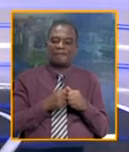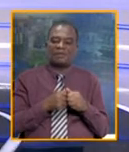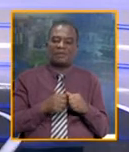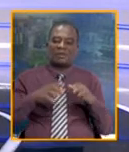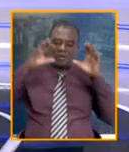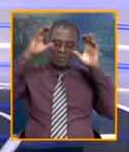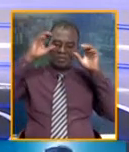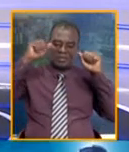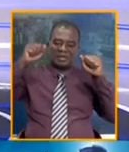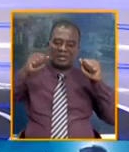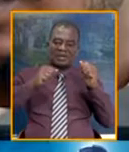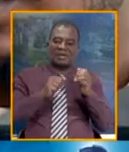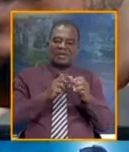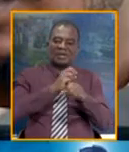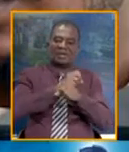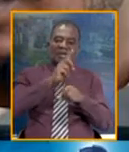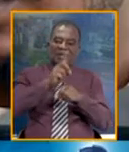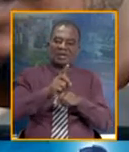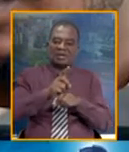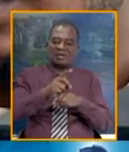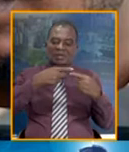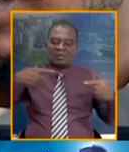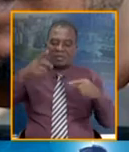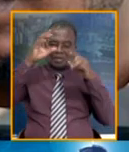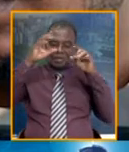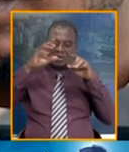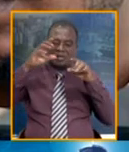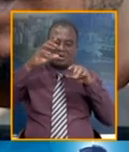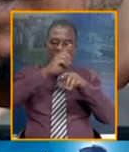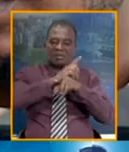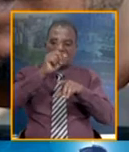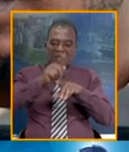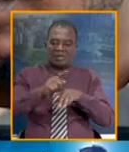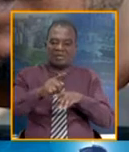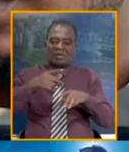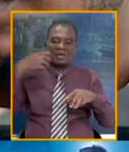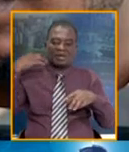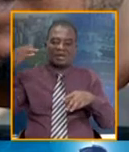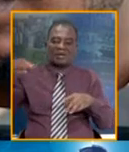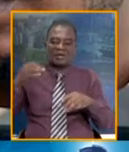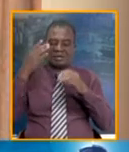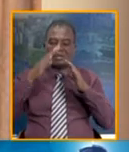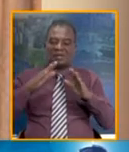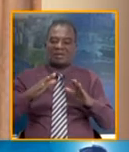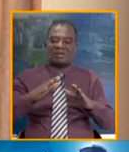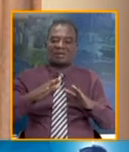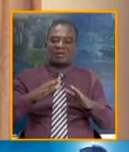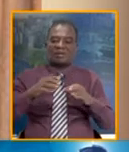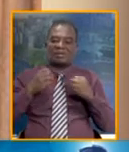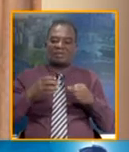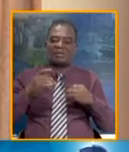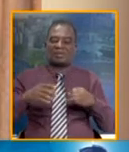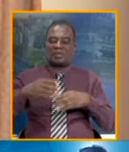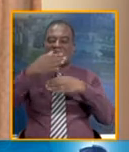tchadien Yahya Dilo Djerou, candidat à la présidentielle de avril 2021, déplore l'assassinat de plusieurs de